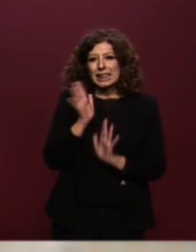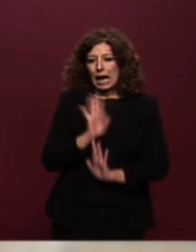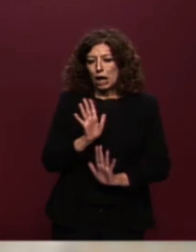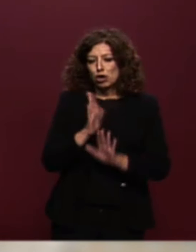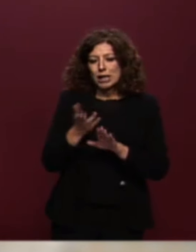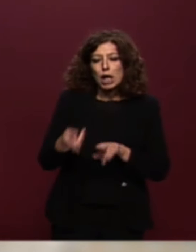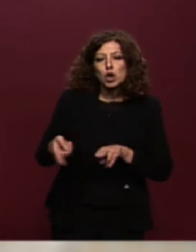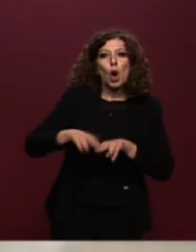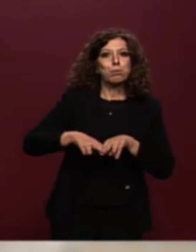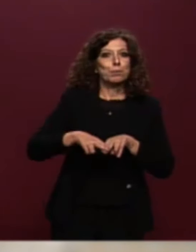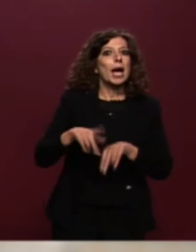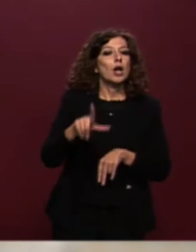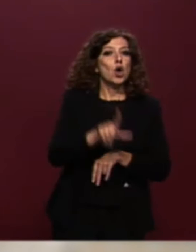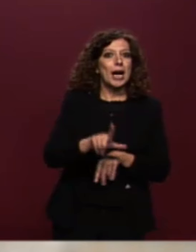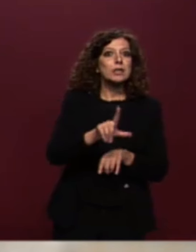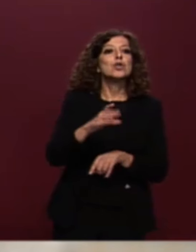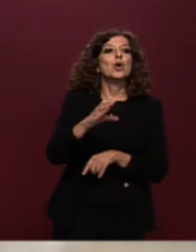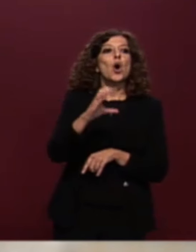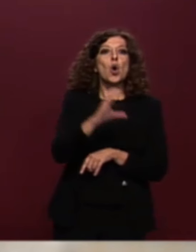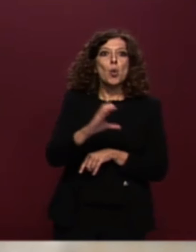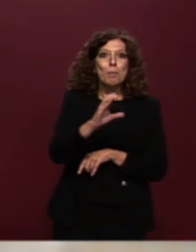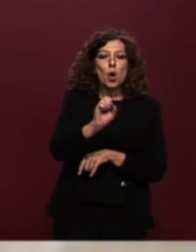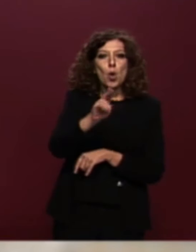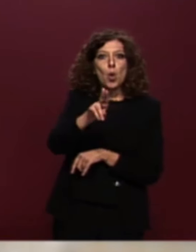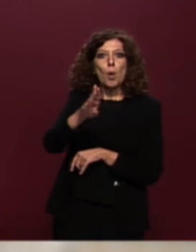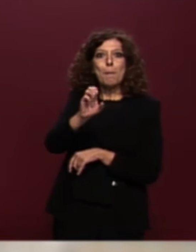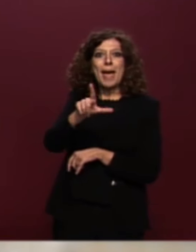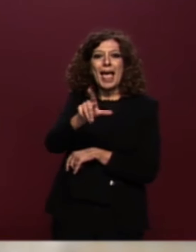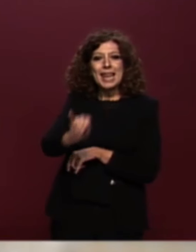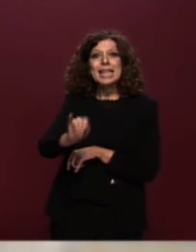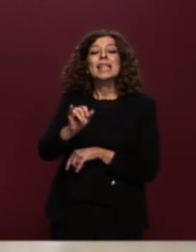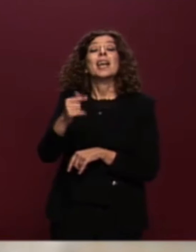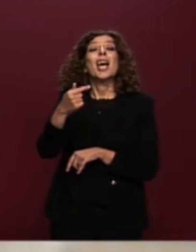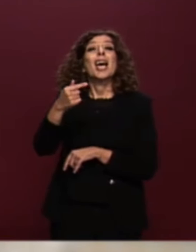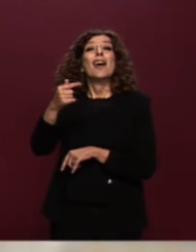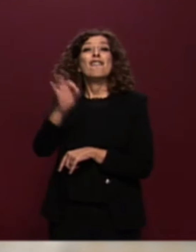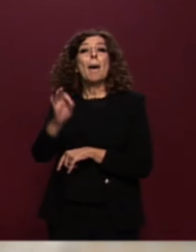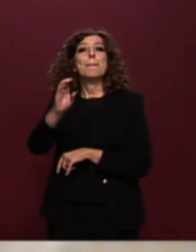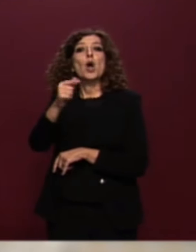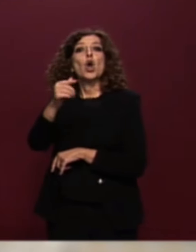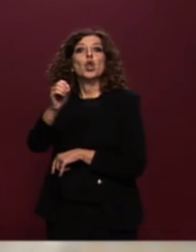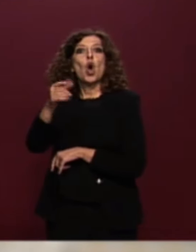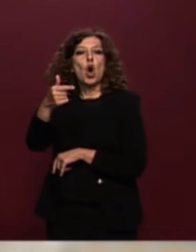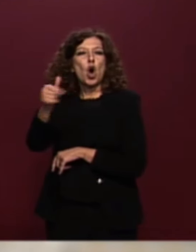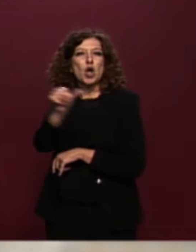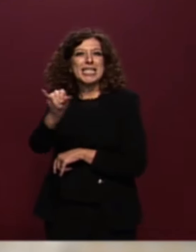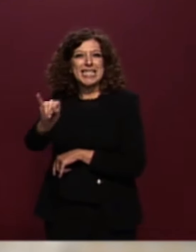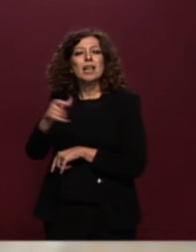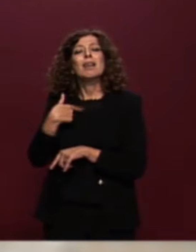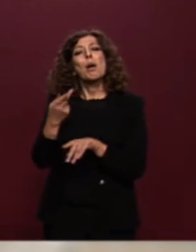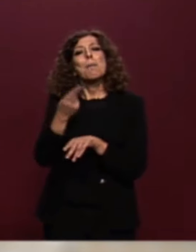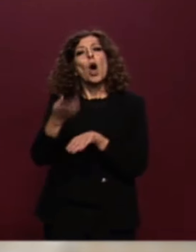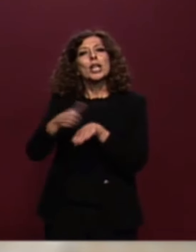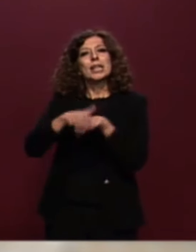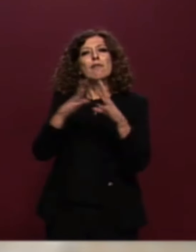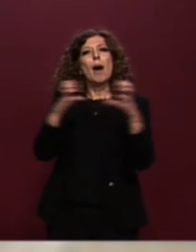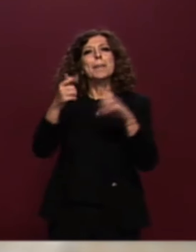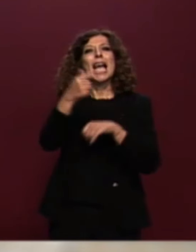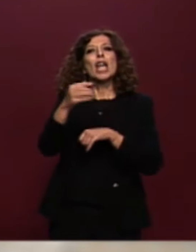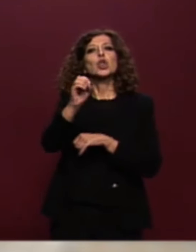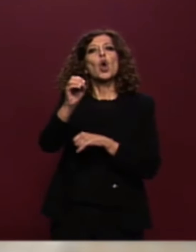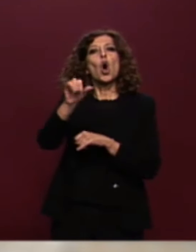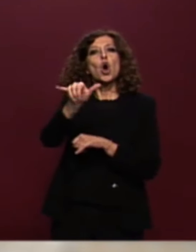Tosi, operai di 37 e 34 anni, sono morti alla Toyota di Bologna. Questo tragico